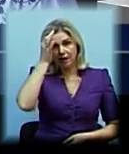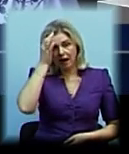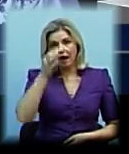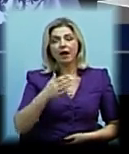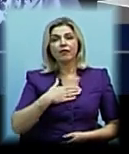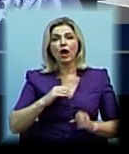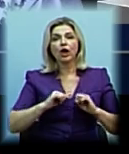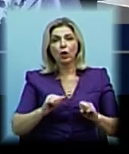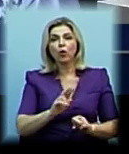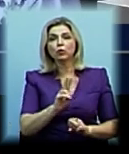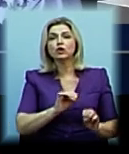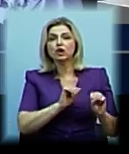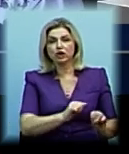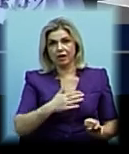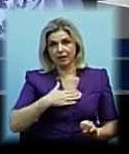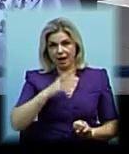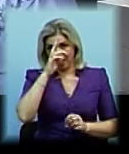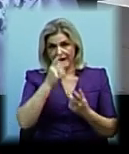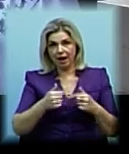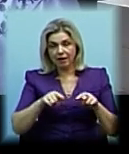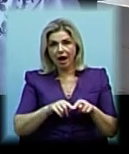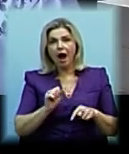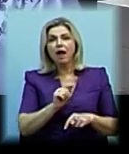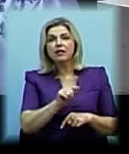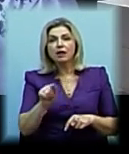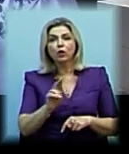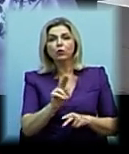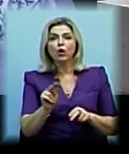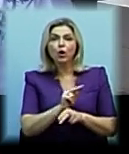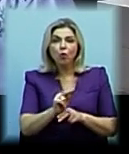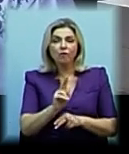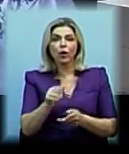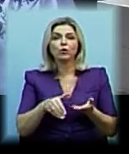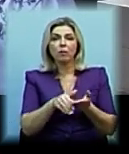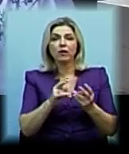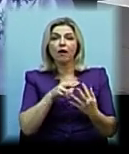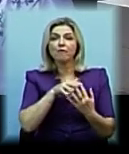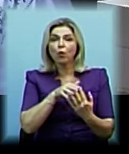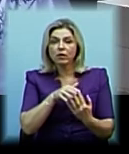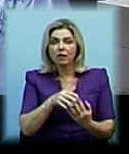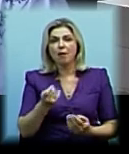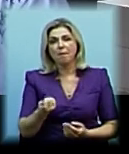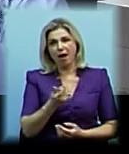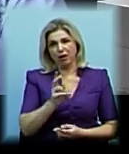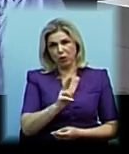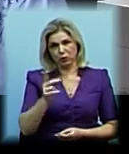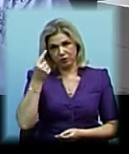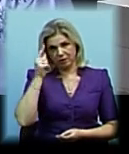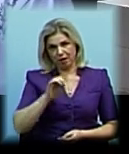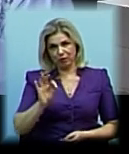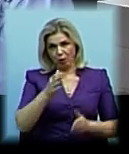нашу країну. А тих, хто лікував їх, хто допомагав на фронті, мало хто про них що